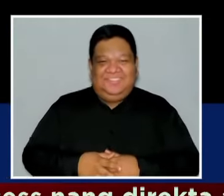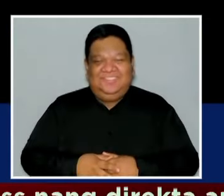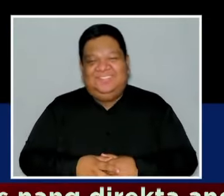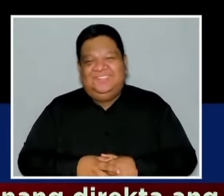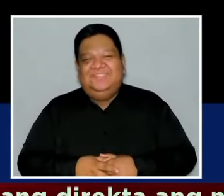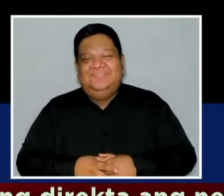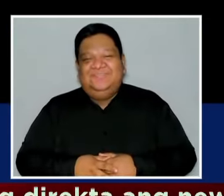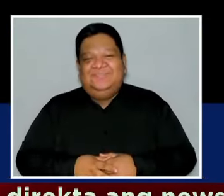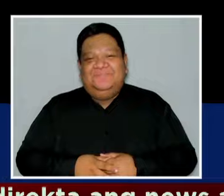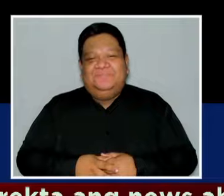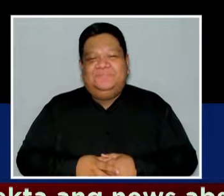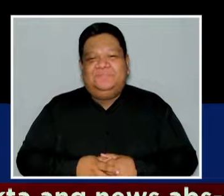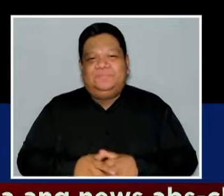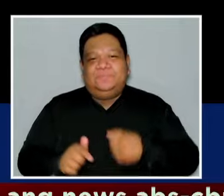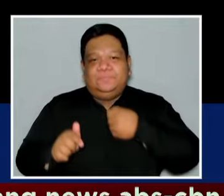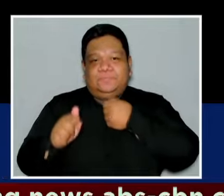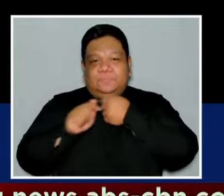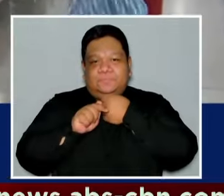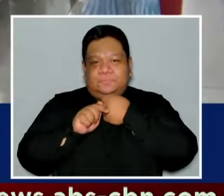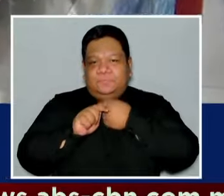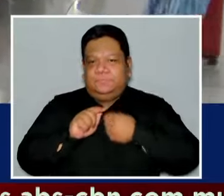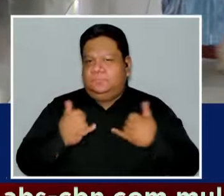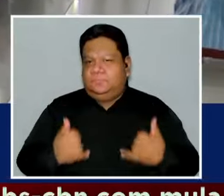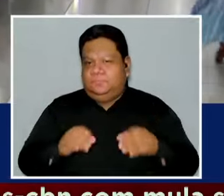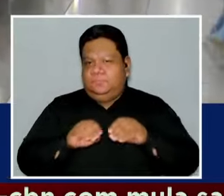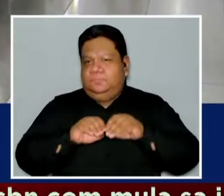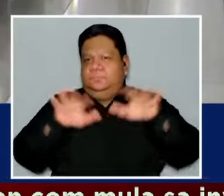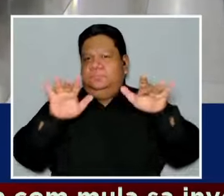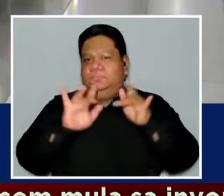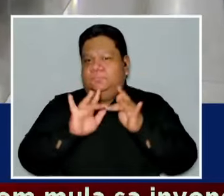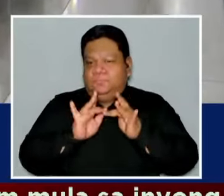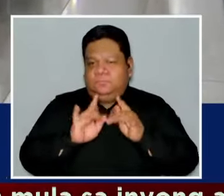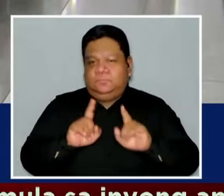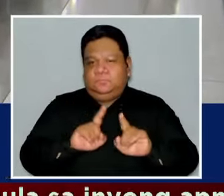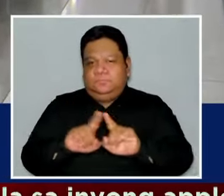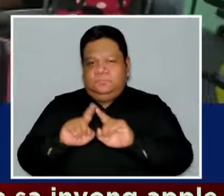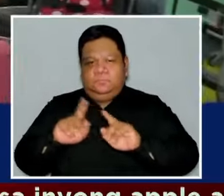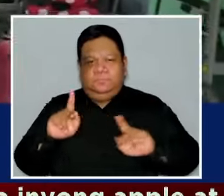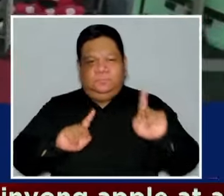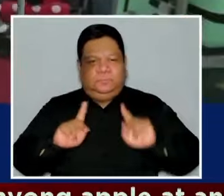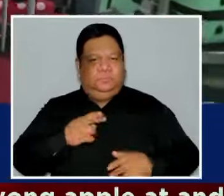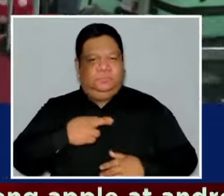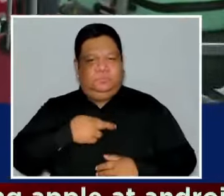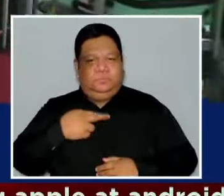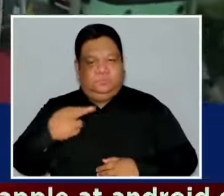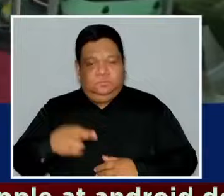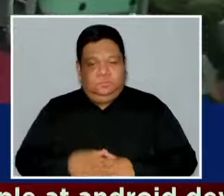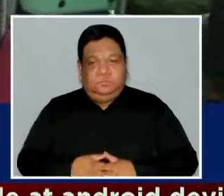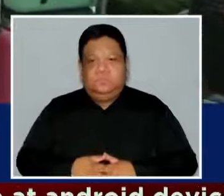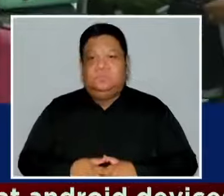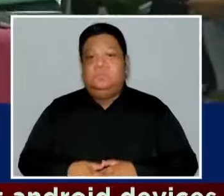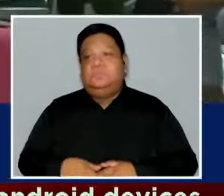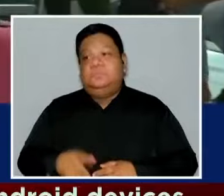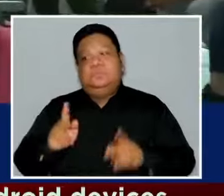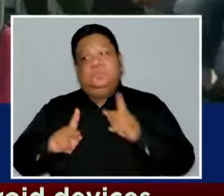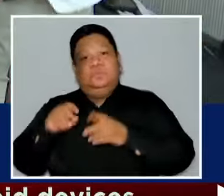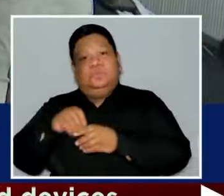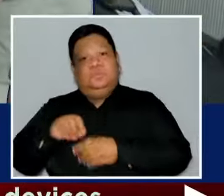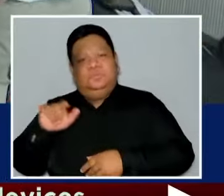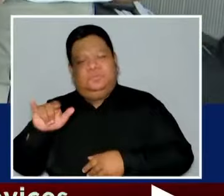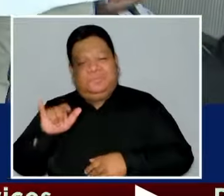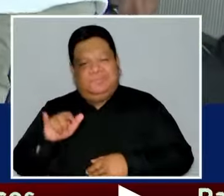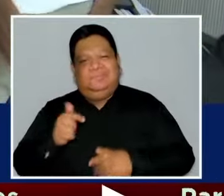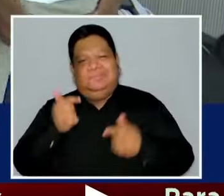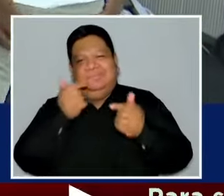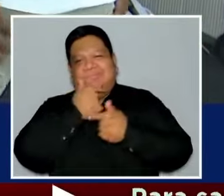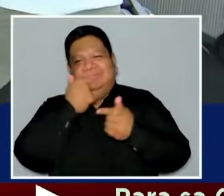umaani ng samut-saring reaksyon sa social media. Ang ilang pasahero naman sa airport, dinaan naman sa biro ang mga namataan sa paliparan.